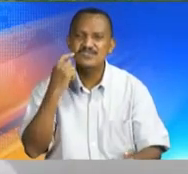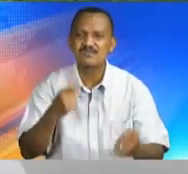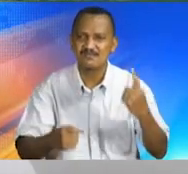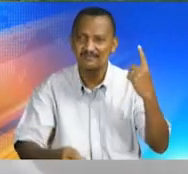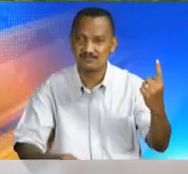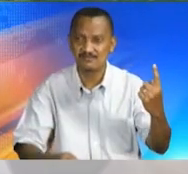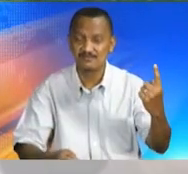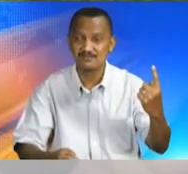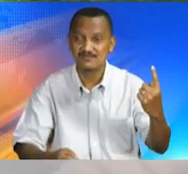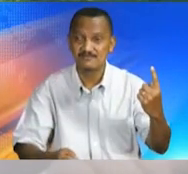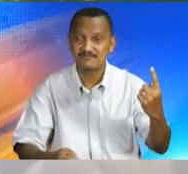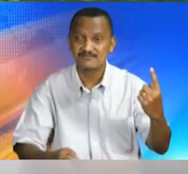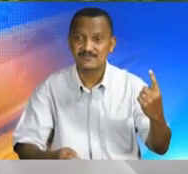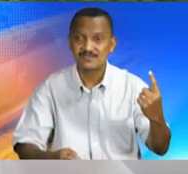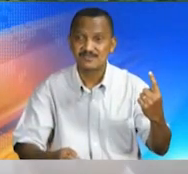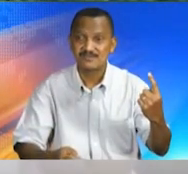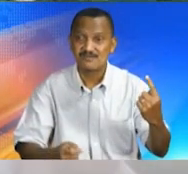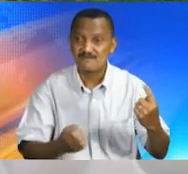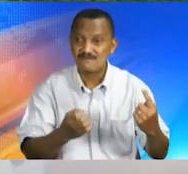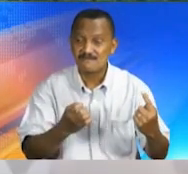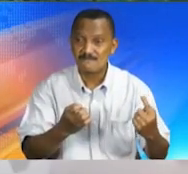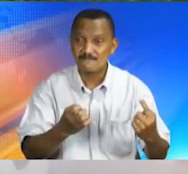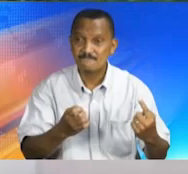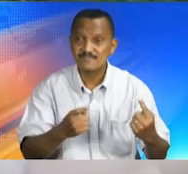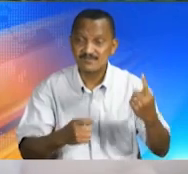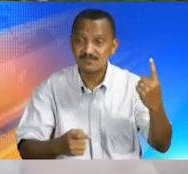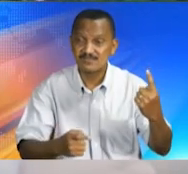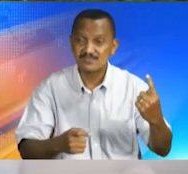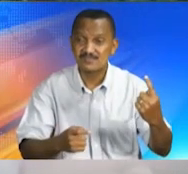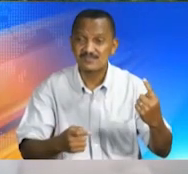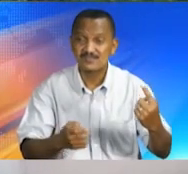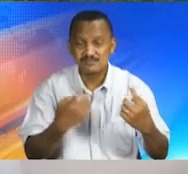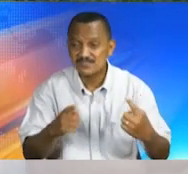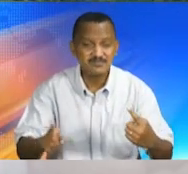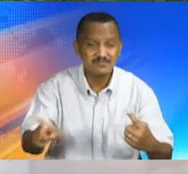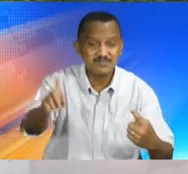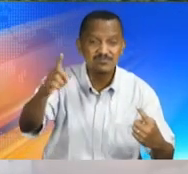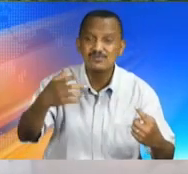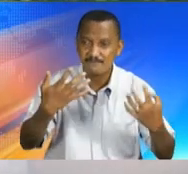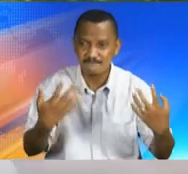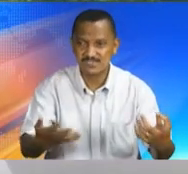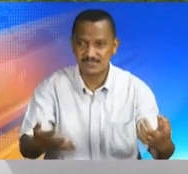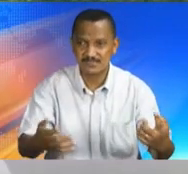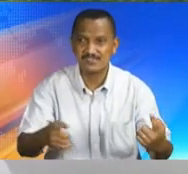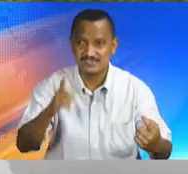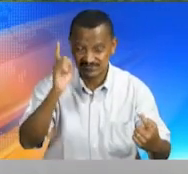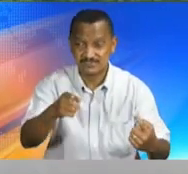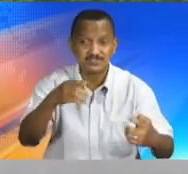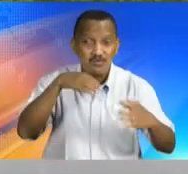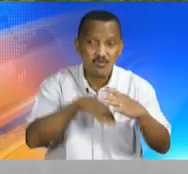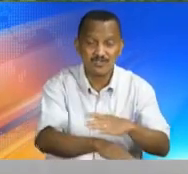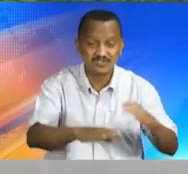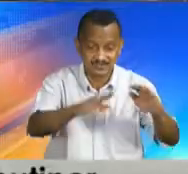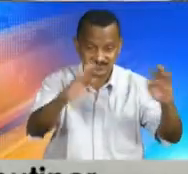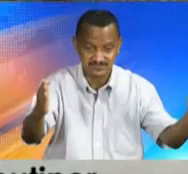hoe rainina ray a dia ouvrier be dia be aman'aliny a. De faubourg koa tsy maintsy misy eo anatiny zay zany ao anaty